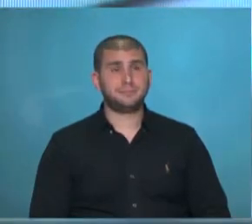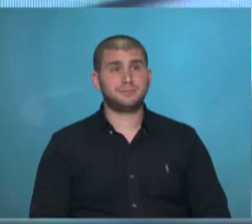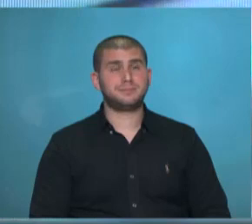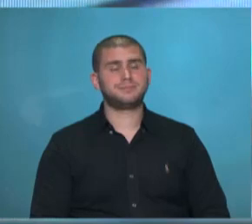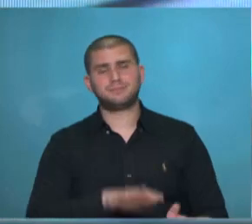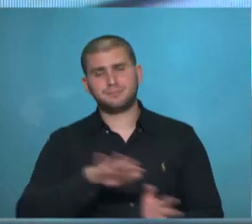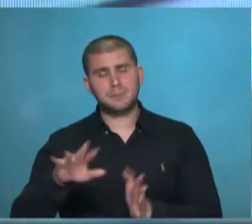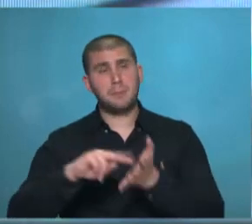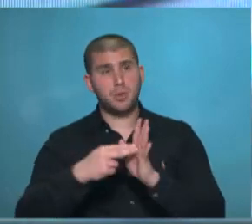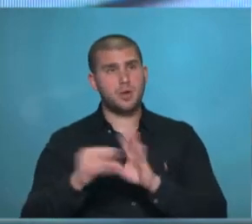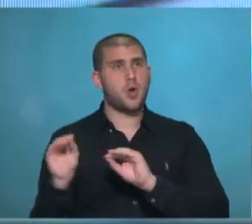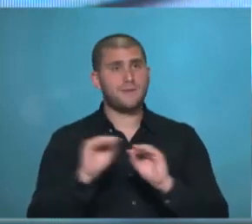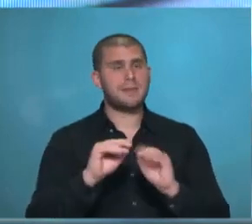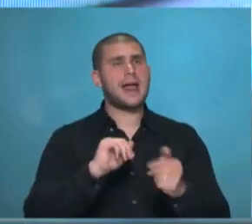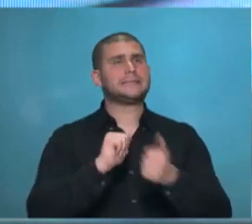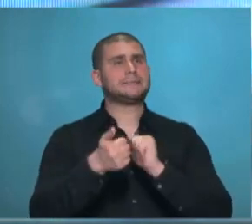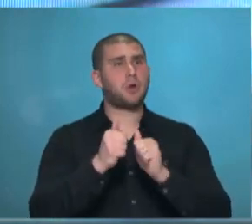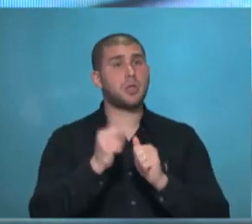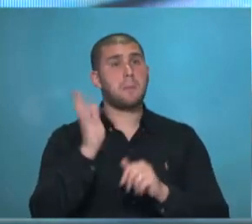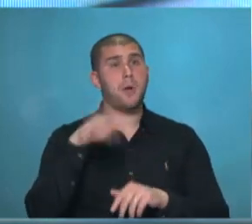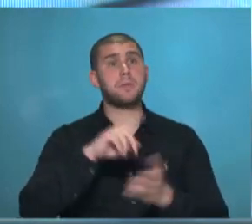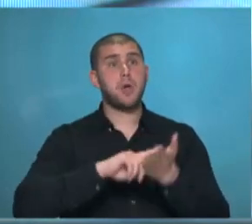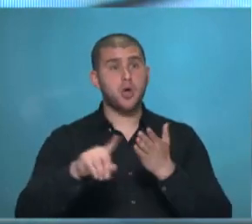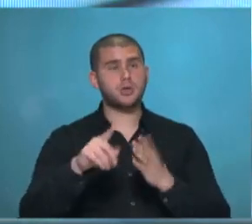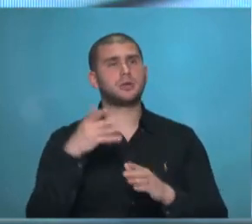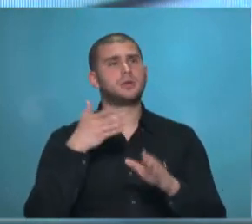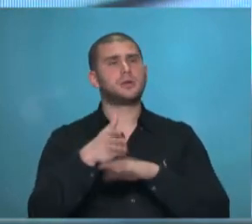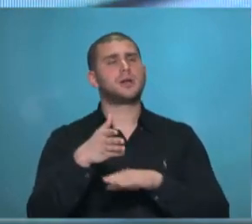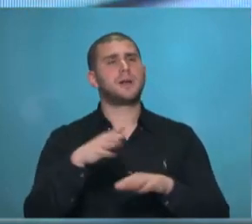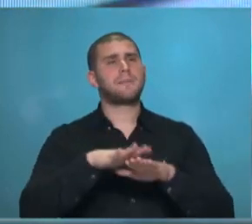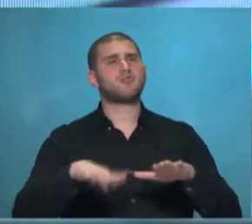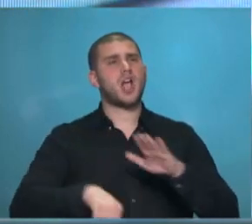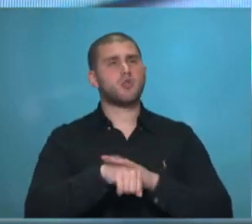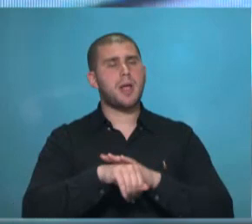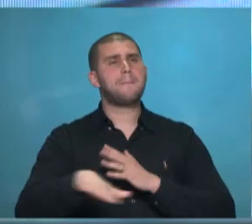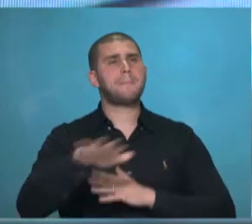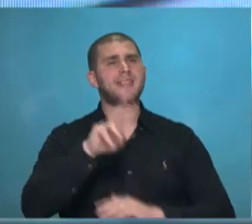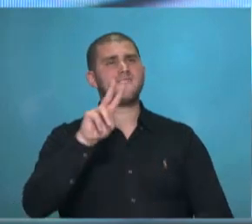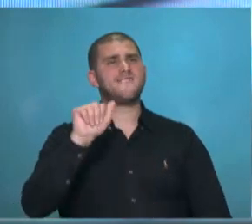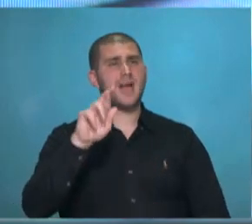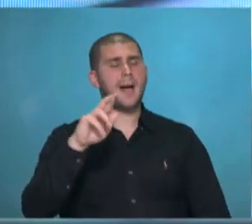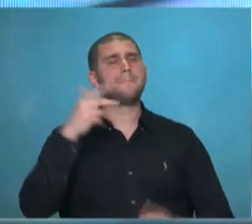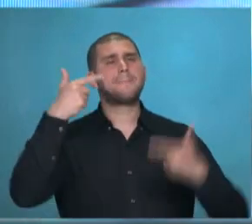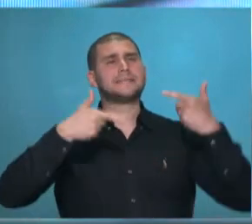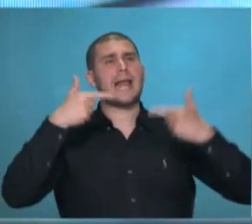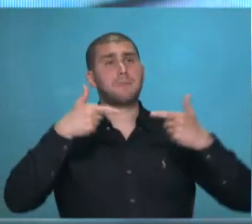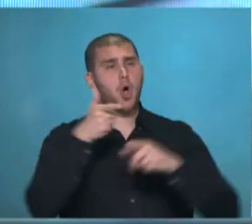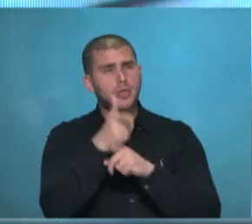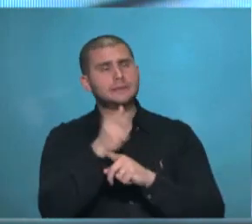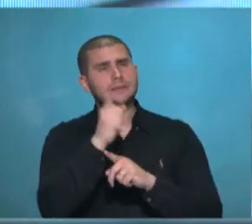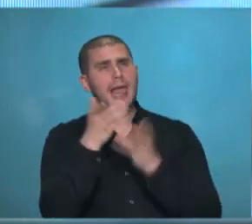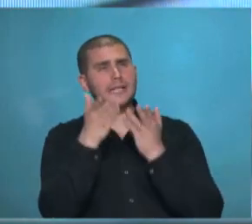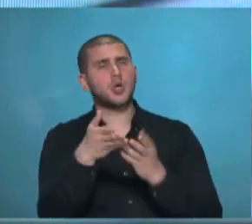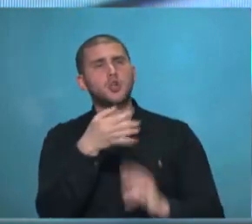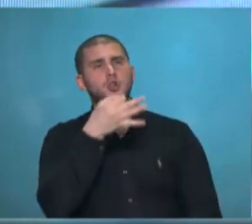ומהמגרש הפוליטי לזה הספורטיבי, בעוד פחות מחודש תיכנס למגרשי הכדורגל מערכת ור, מערכת המצלמות, שאמורה לסייע